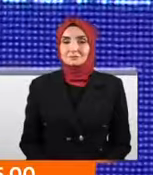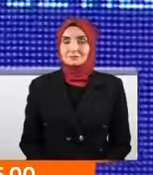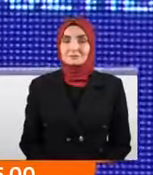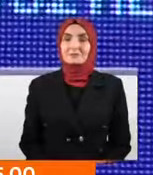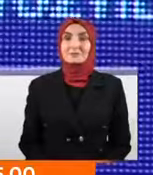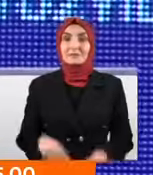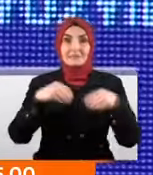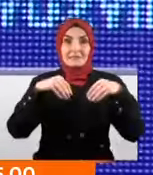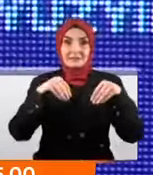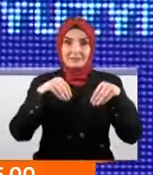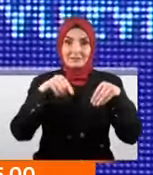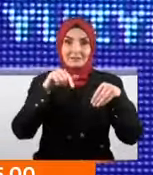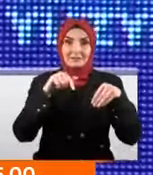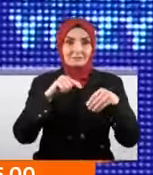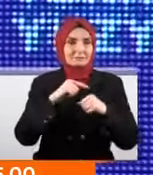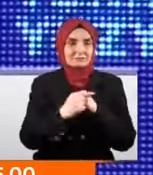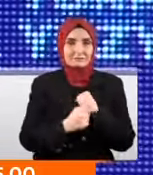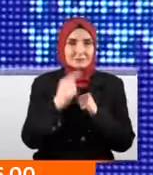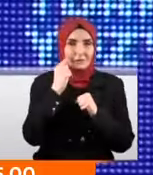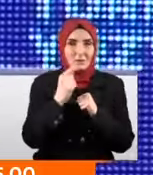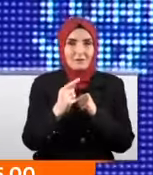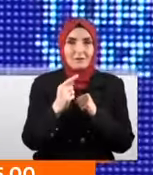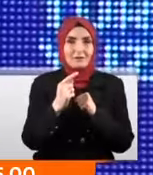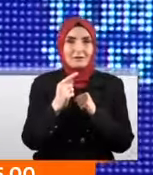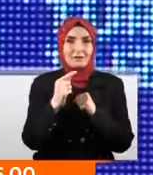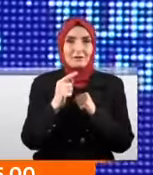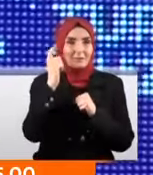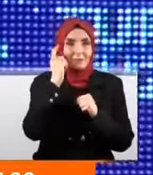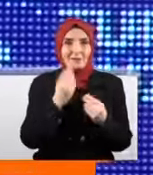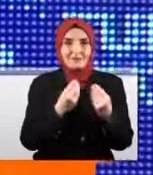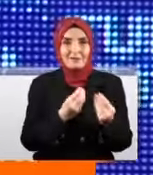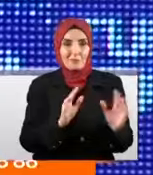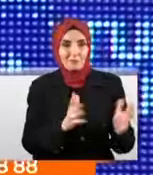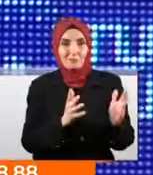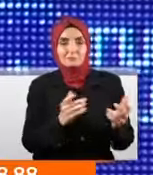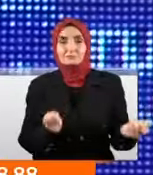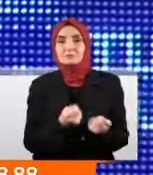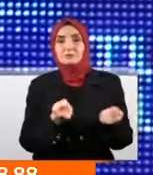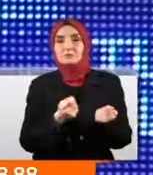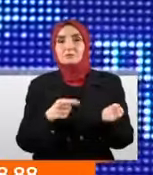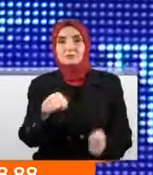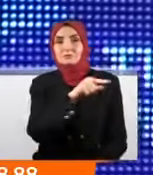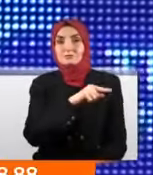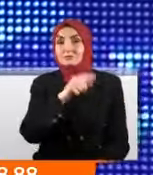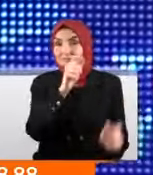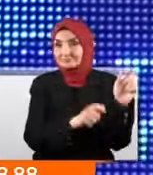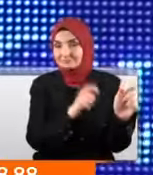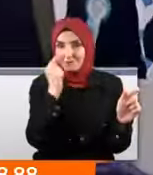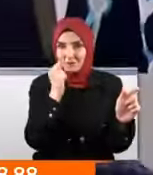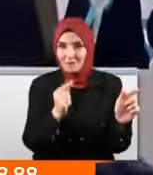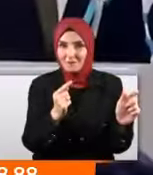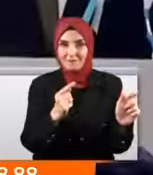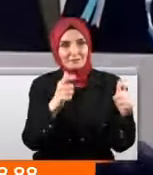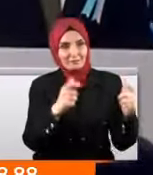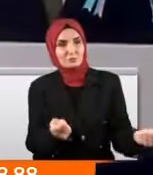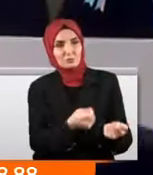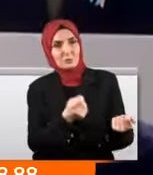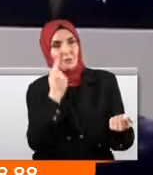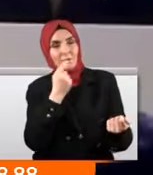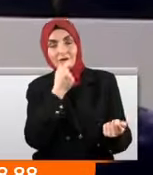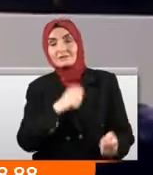Sermaye piyasalarını manipüle etmeye çalışan tamahkarlara meydanı boş bırakamayız. Önce